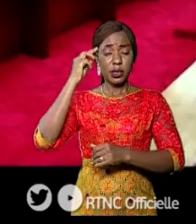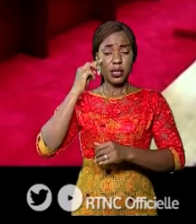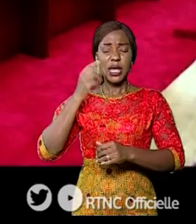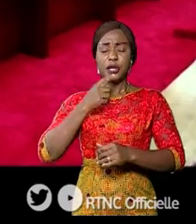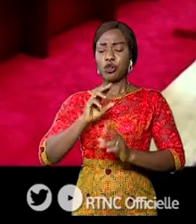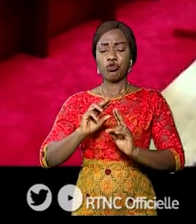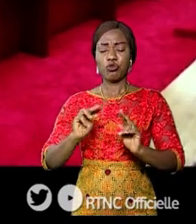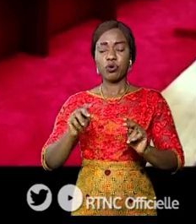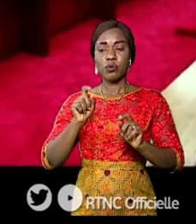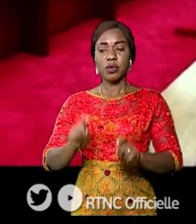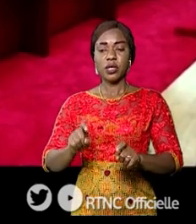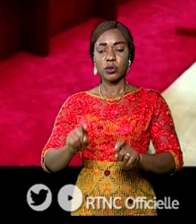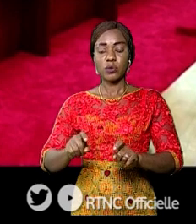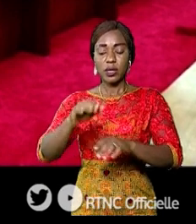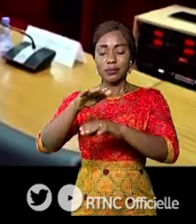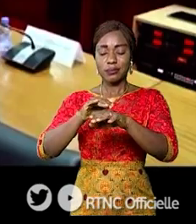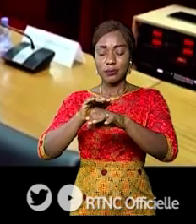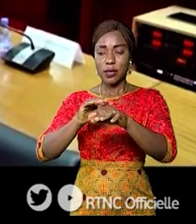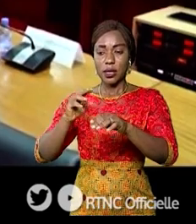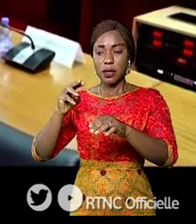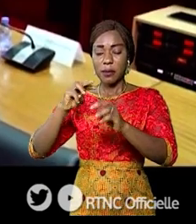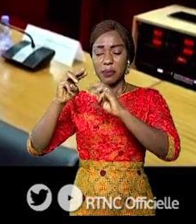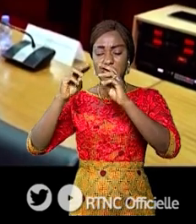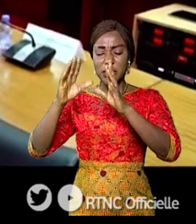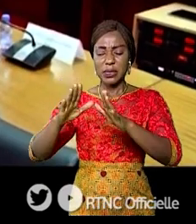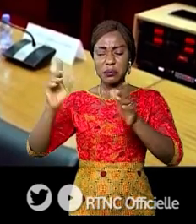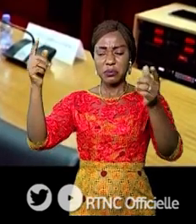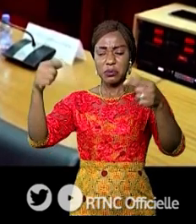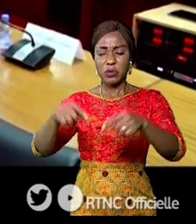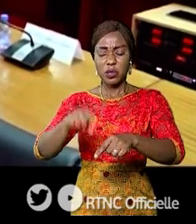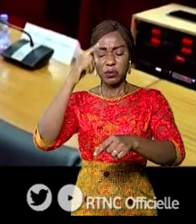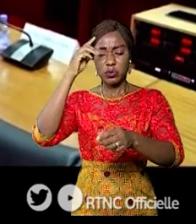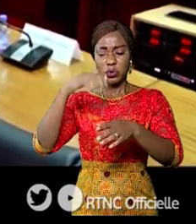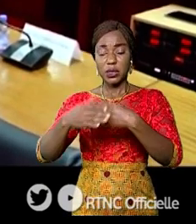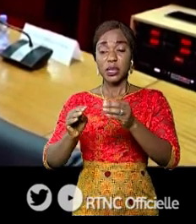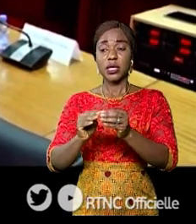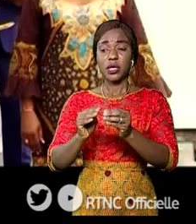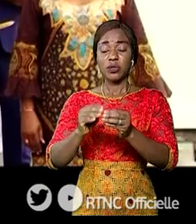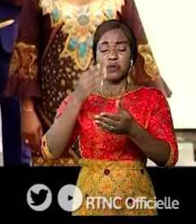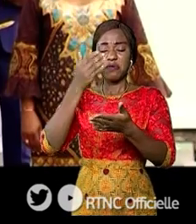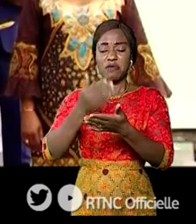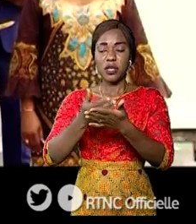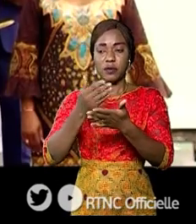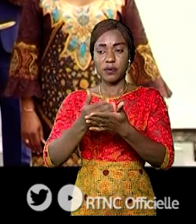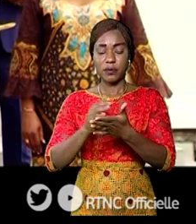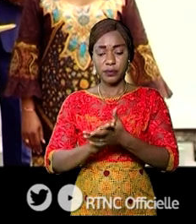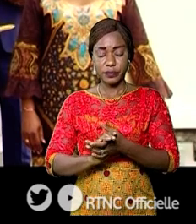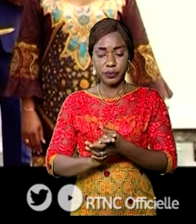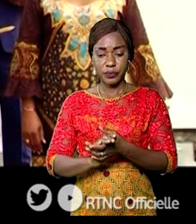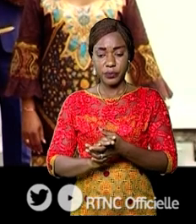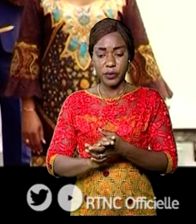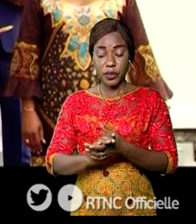ce samedi 26 septembre 2020 son gouvernement pour faire le point. Après avoir condamné fermement ces